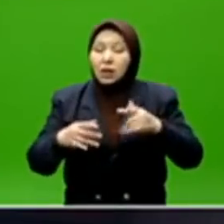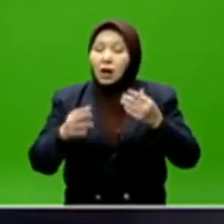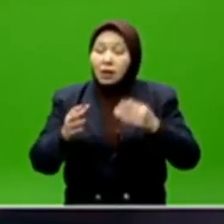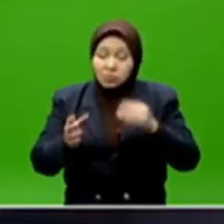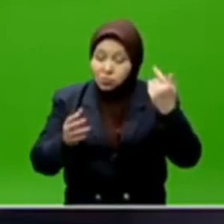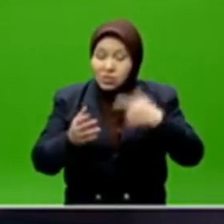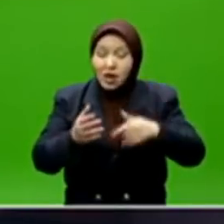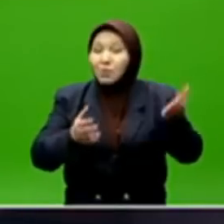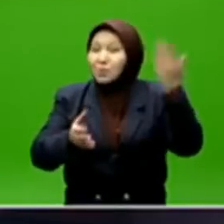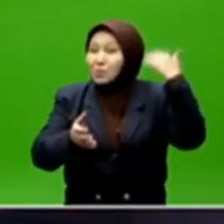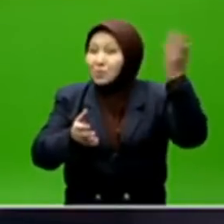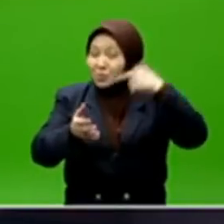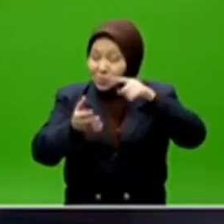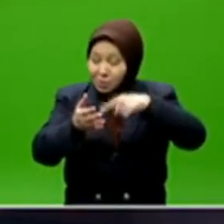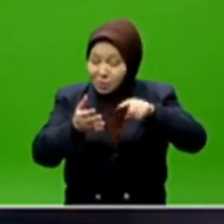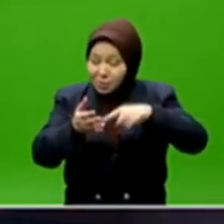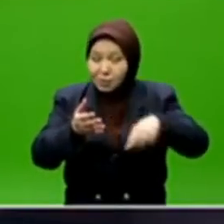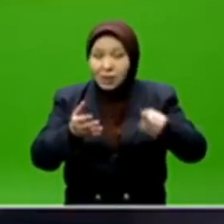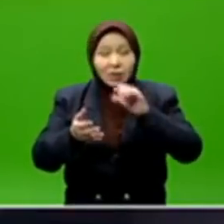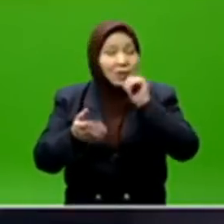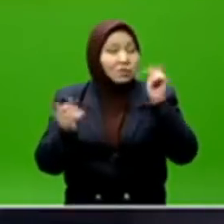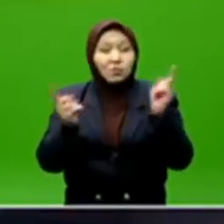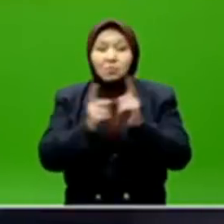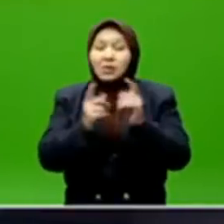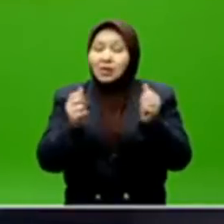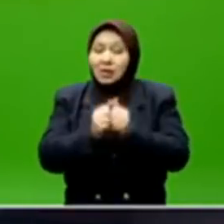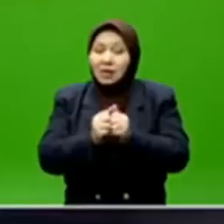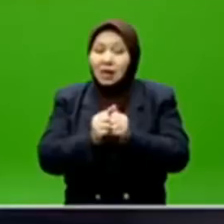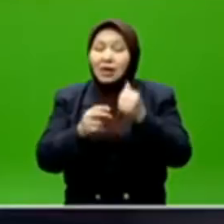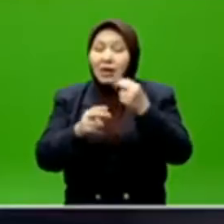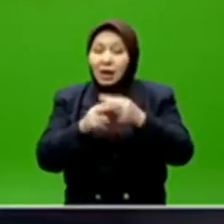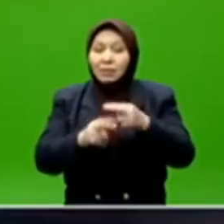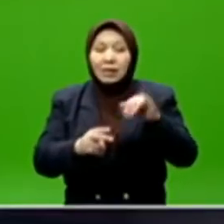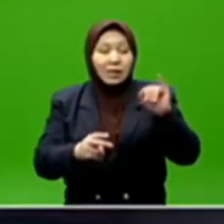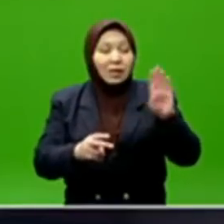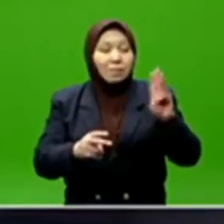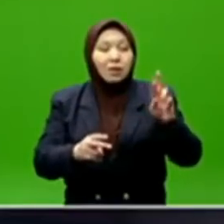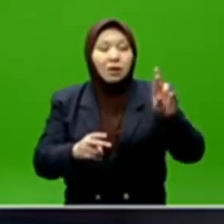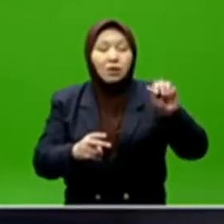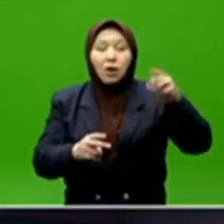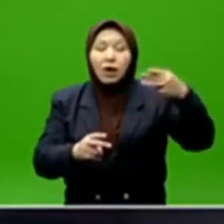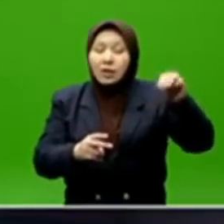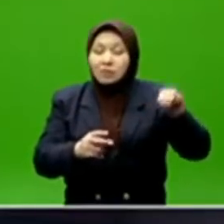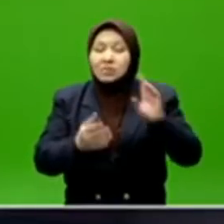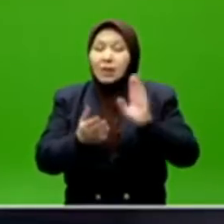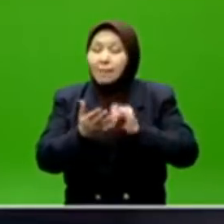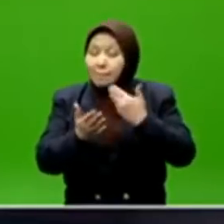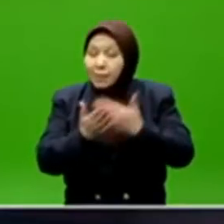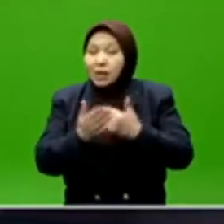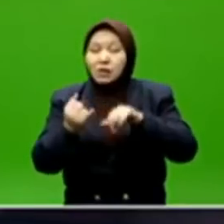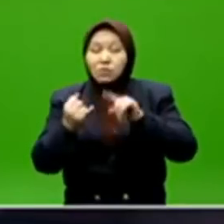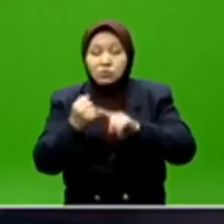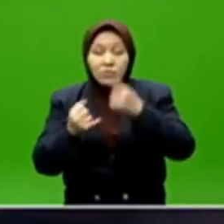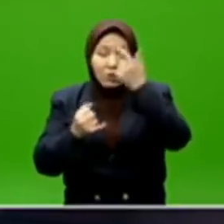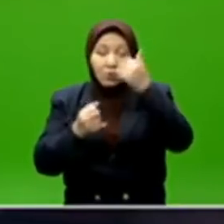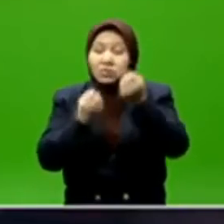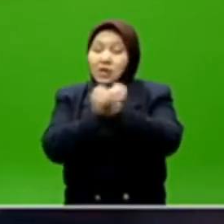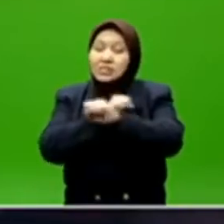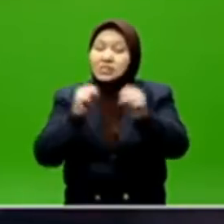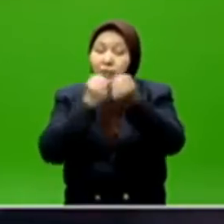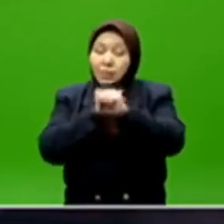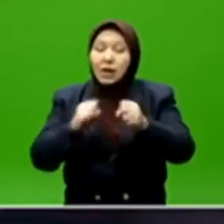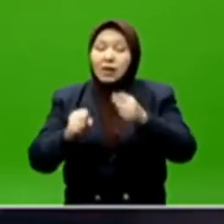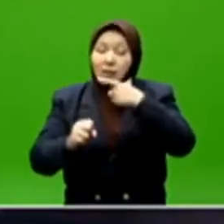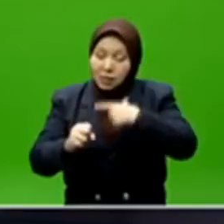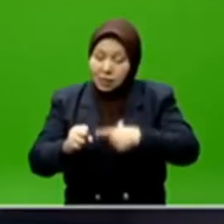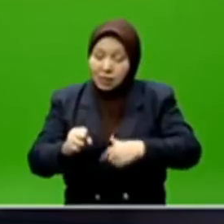ya, sejak awal lagi kita tak berjumpa pun dengan nama Ibrahim itu sampai di hujung, kerana menyiapkan diri kita, ya,